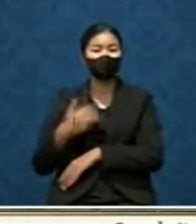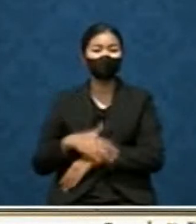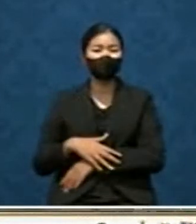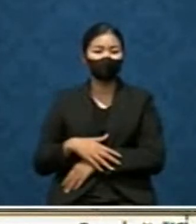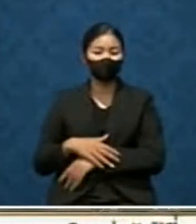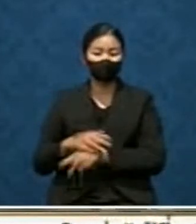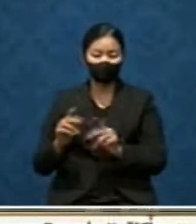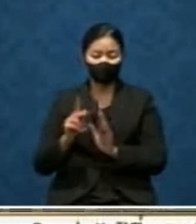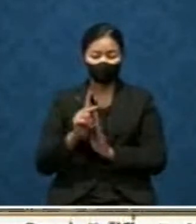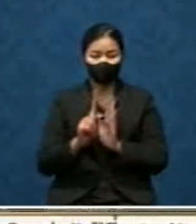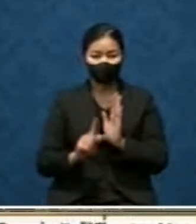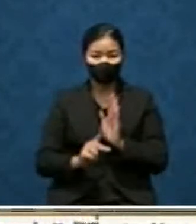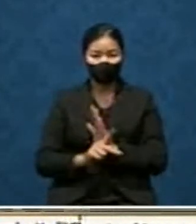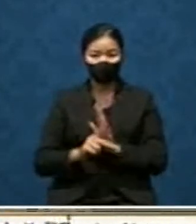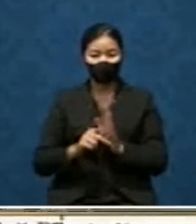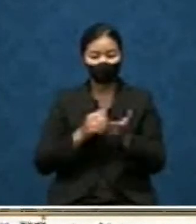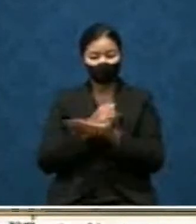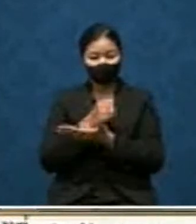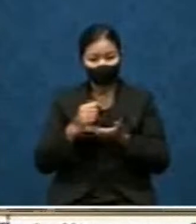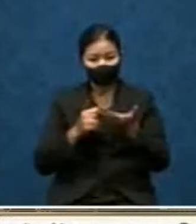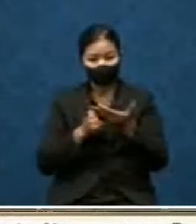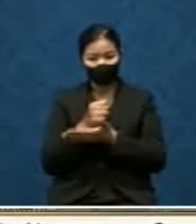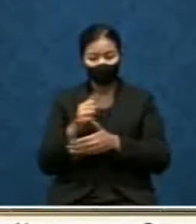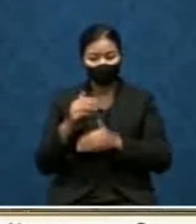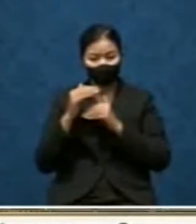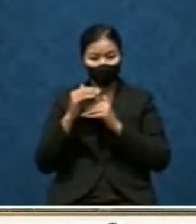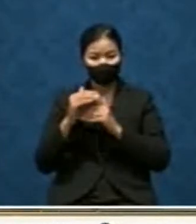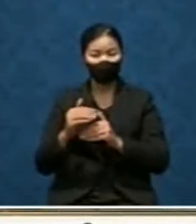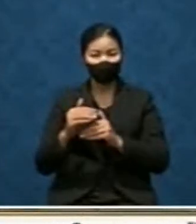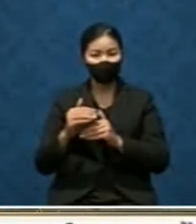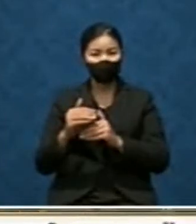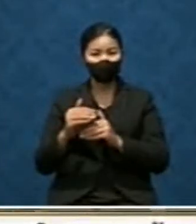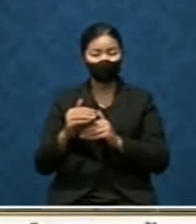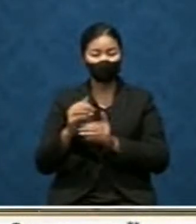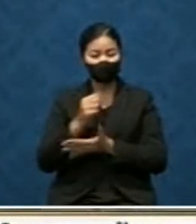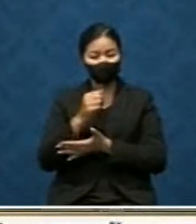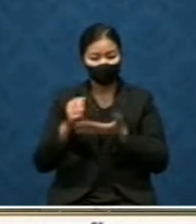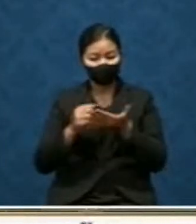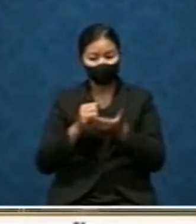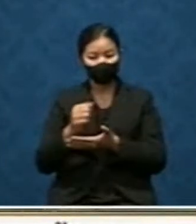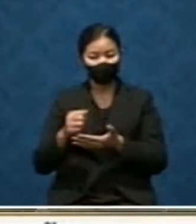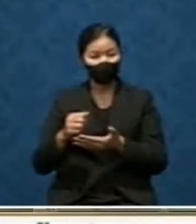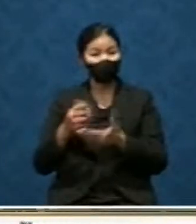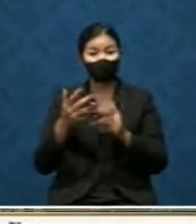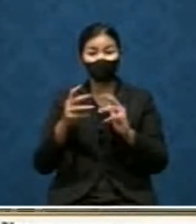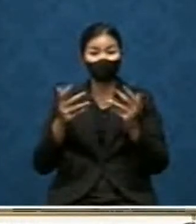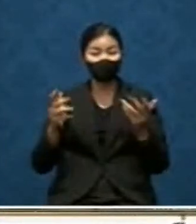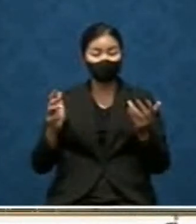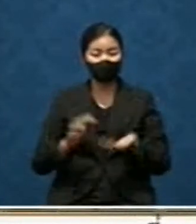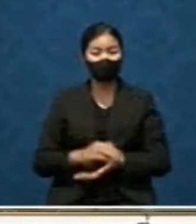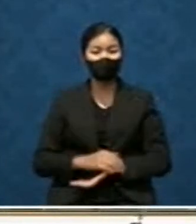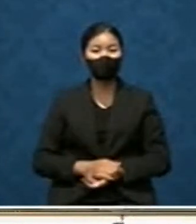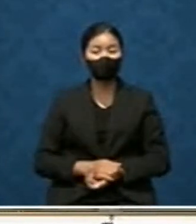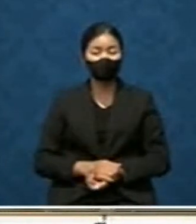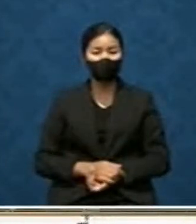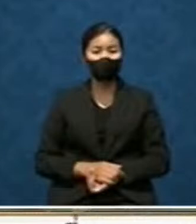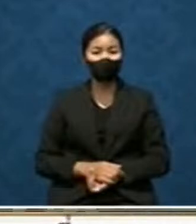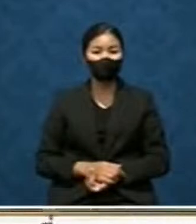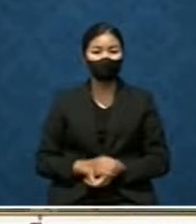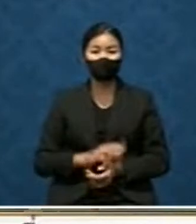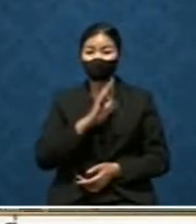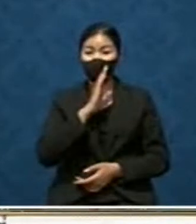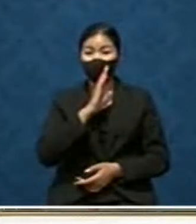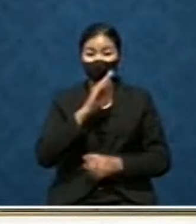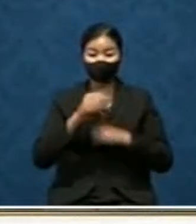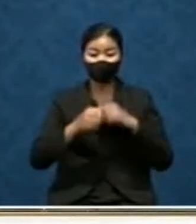ว่าประหมวนกดหมายญศติศไม่ได้กำหนดให้กญชาเป็ญาศติศให้โทษท่านประธานทเคาร Naturalับ ปีหน้า